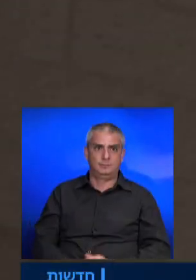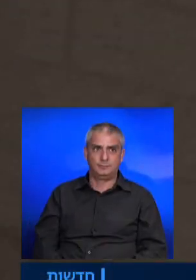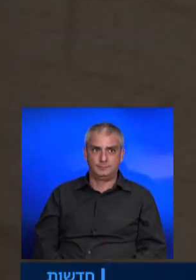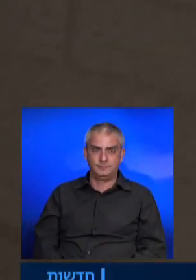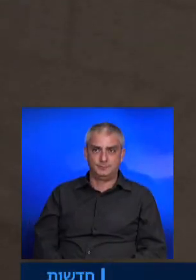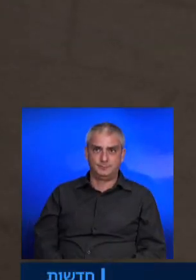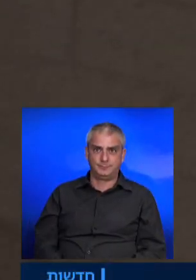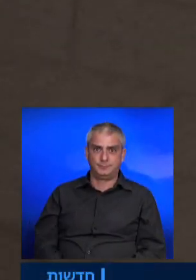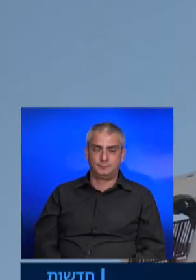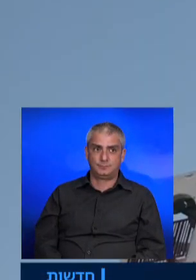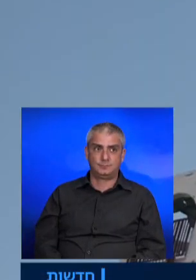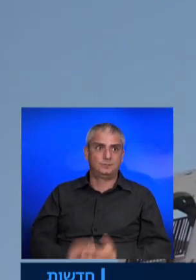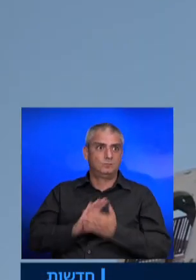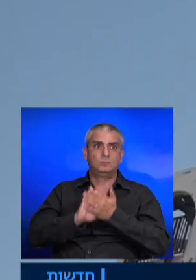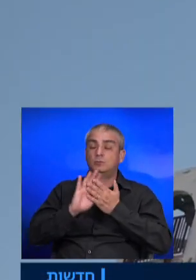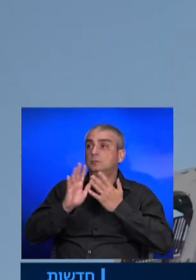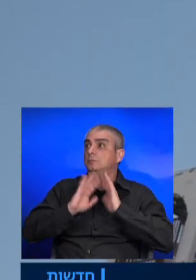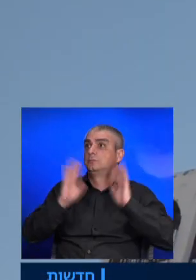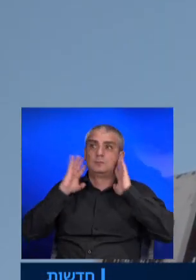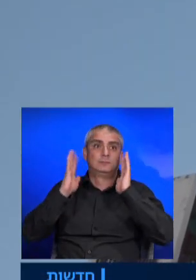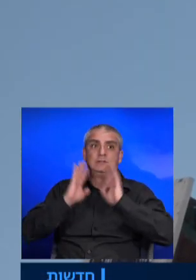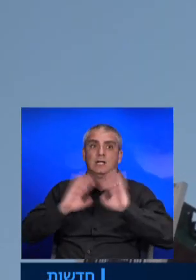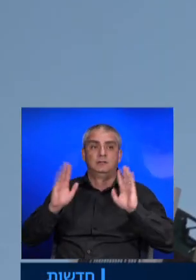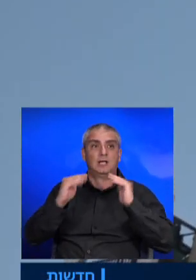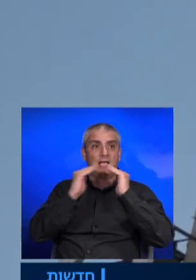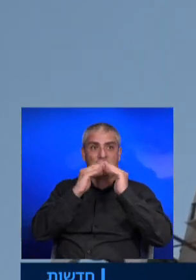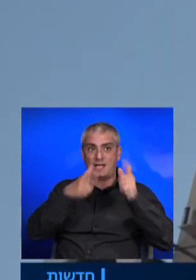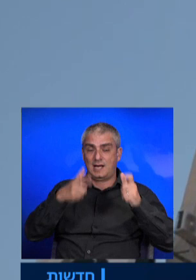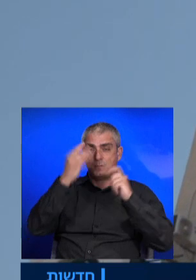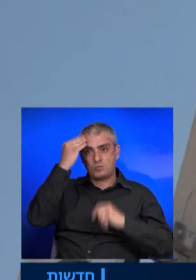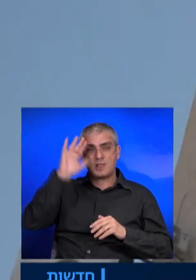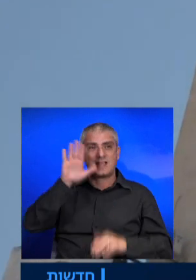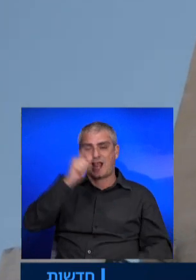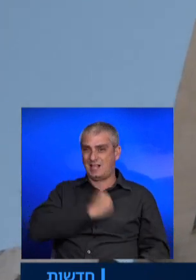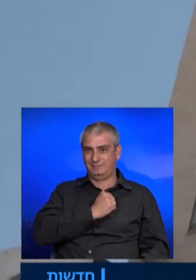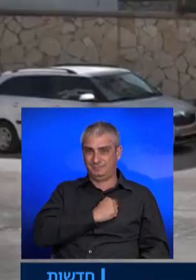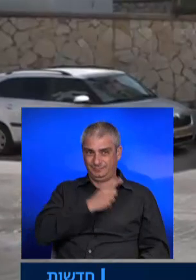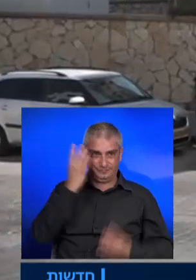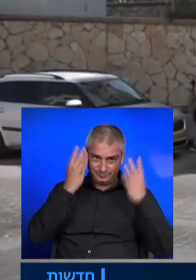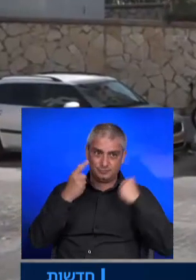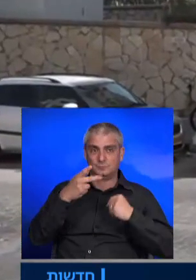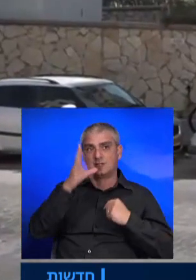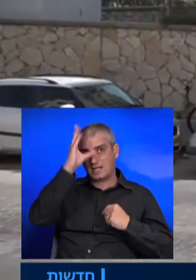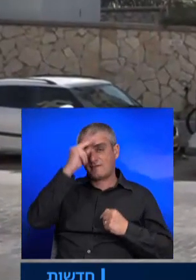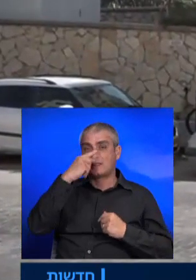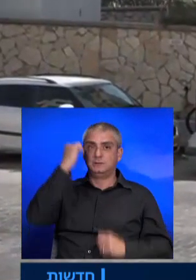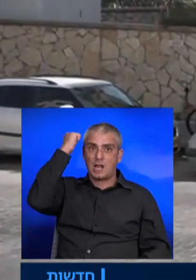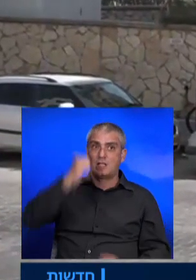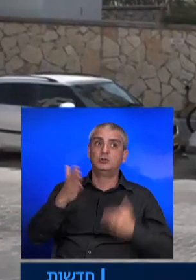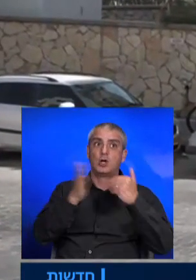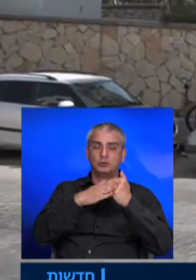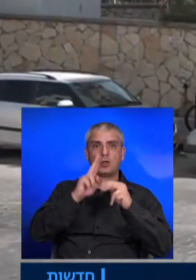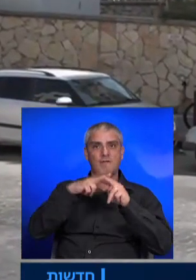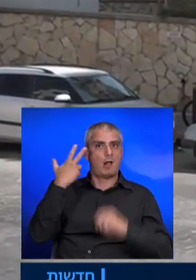פשוט היה ממש מזעזע. דיירי הבניין במודיעין עילית, שבו ניסה אתמול גבר לרצוח את אשתו ולהתאבד,